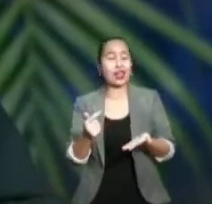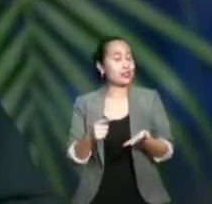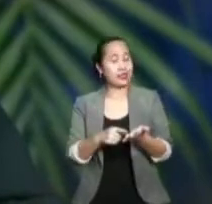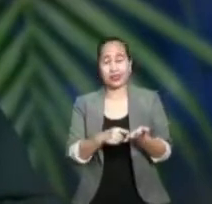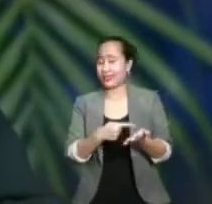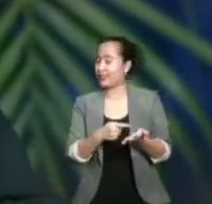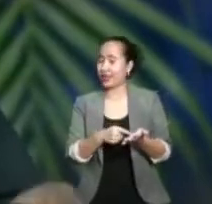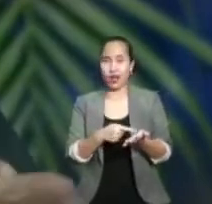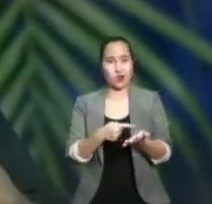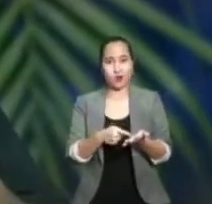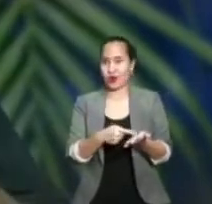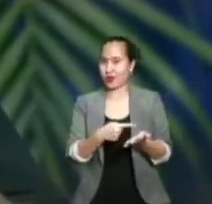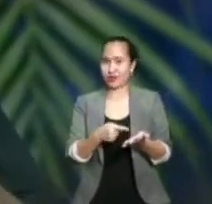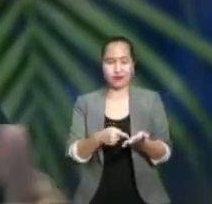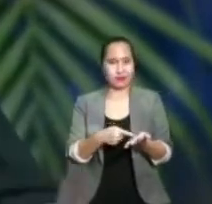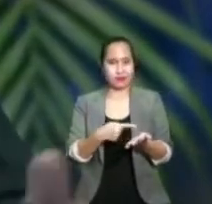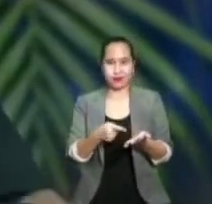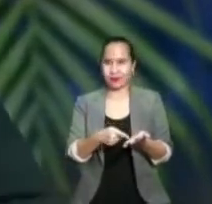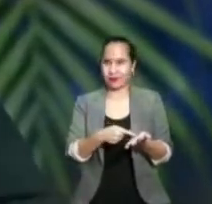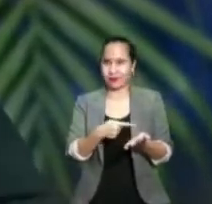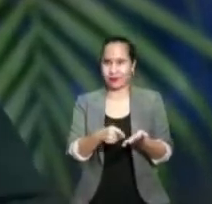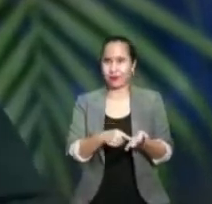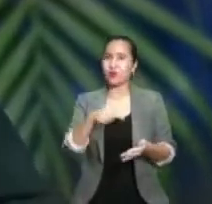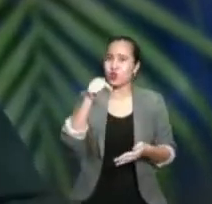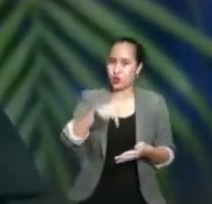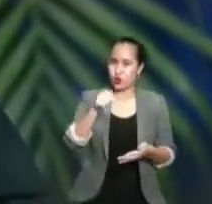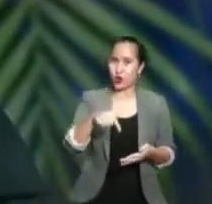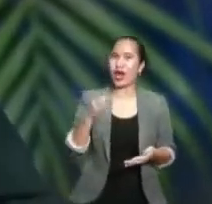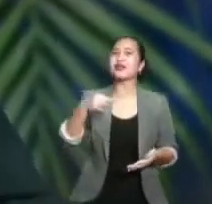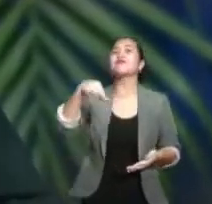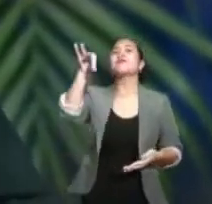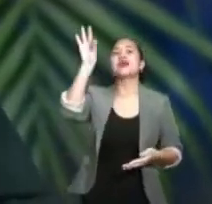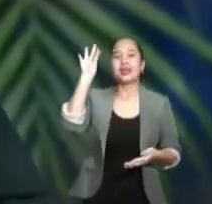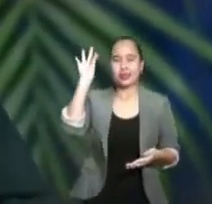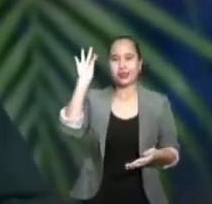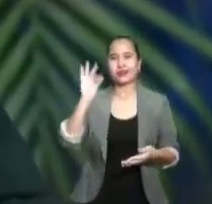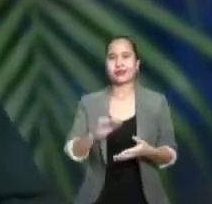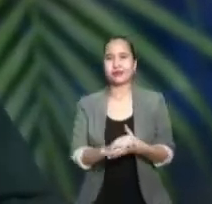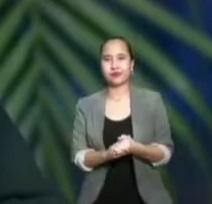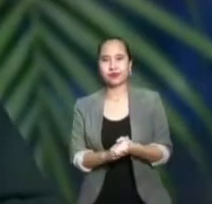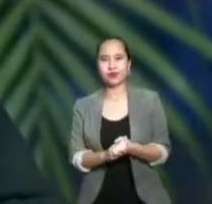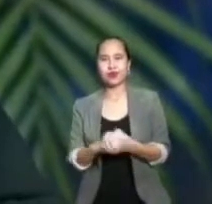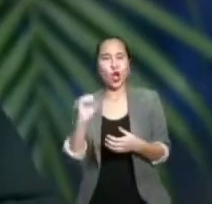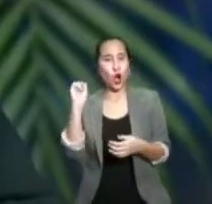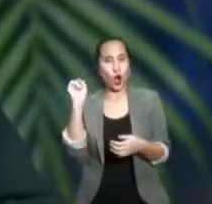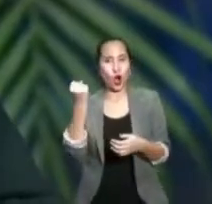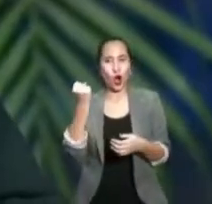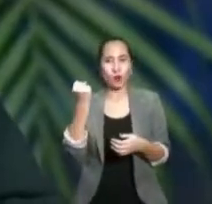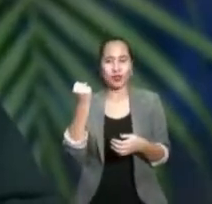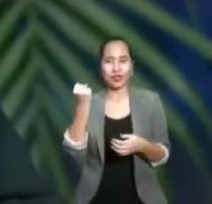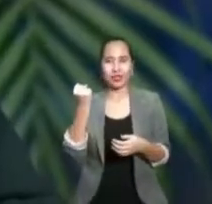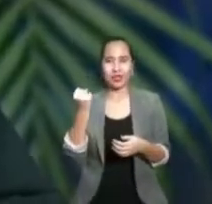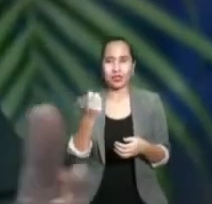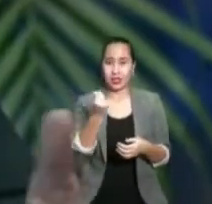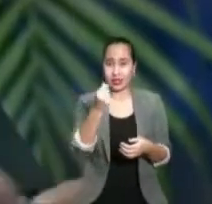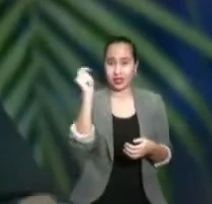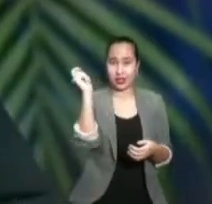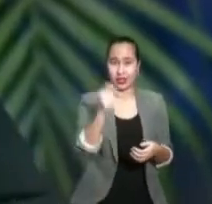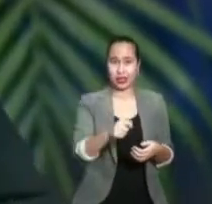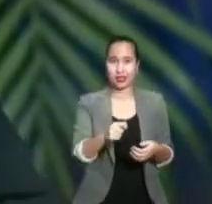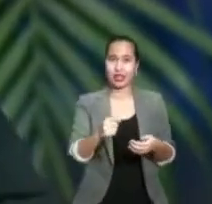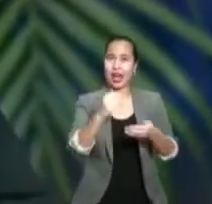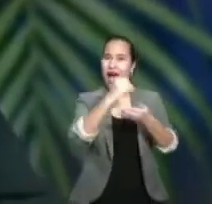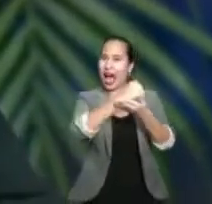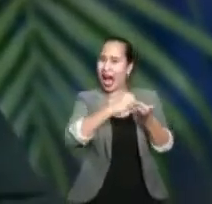kan worden, dat komt nu beter tot zijn recht. Omdat de lagere lonen